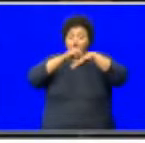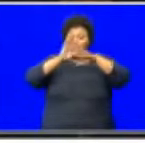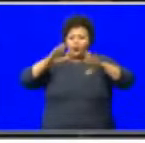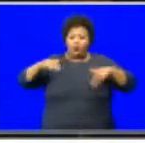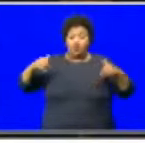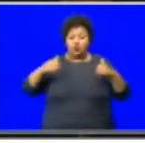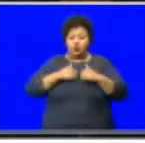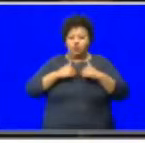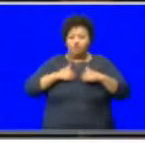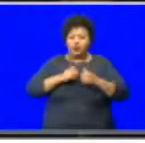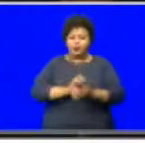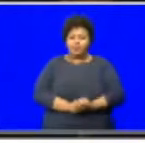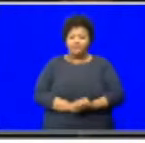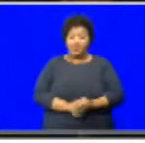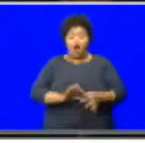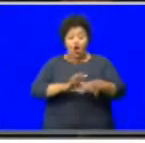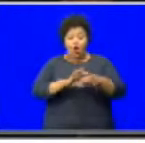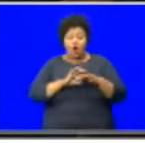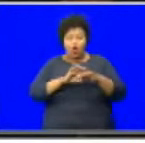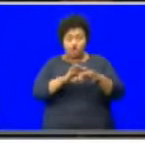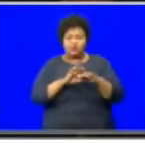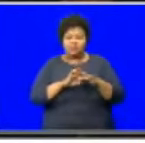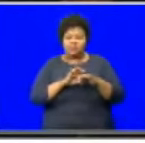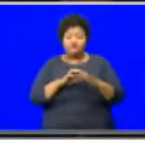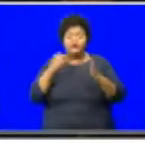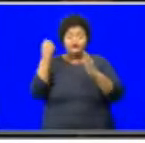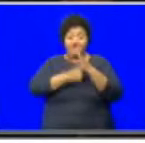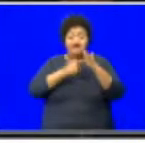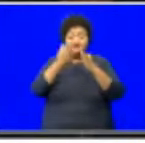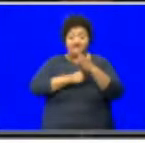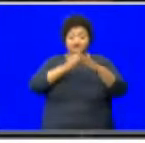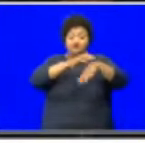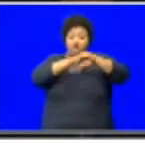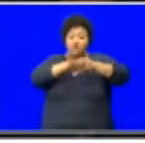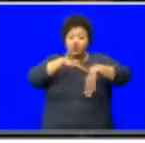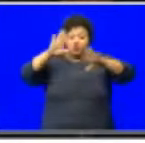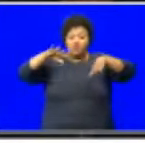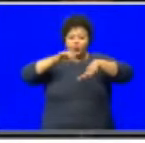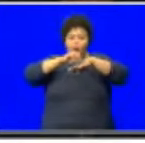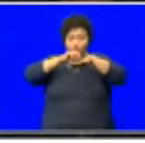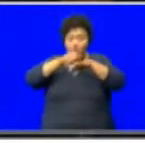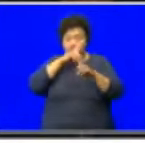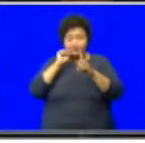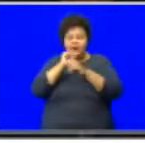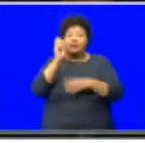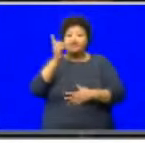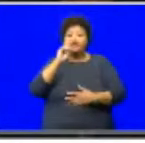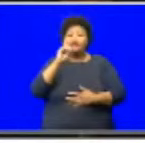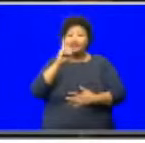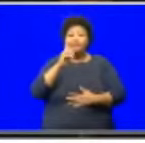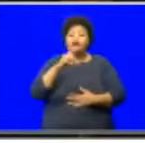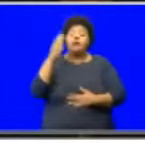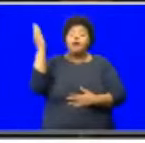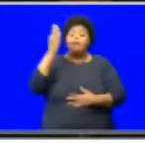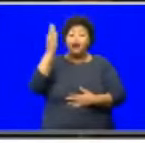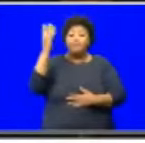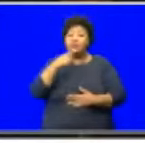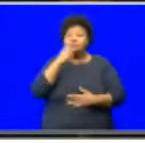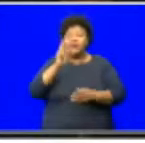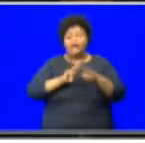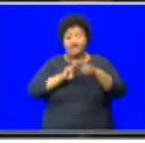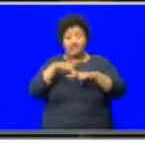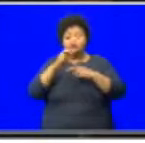kulwa nesifo samalala eveva lapha eveni Quentin Dlamini acocisana nentsatheleta lomsakado elicingweni uvetile ukuthi evikini